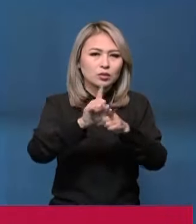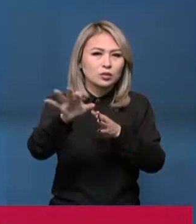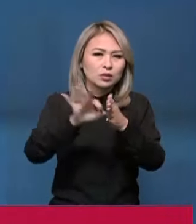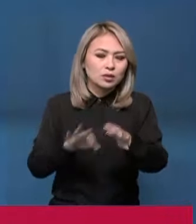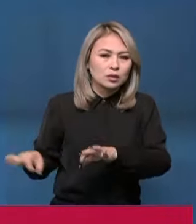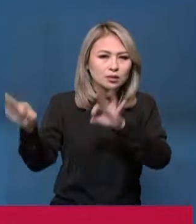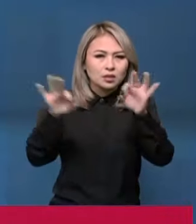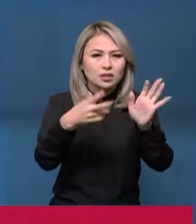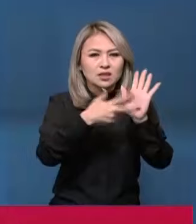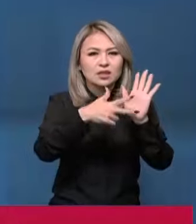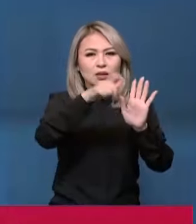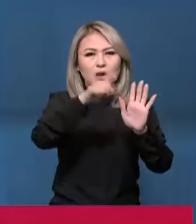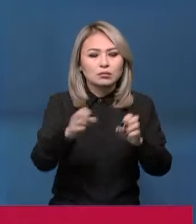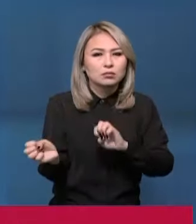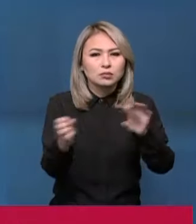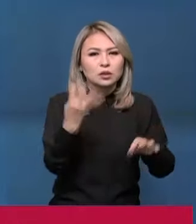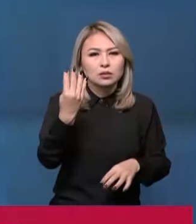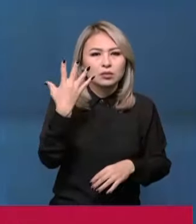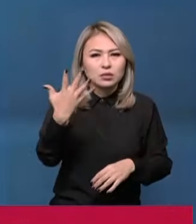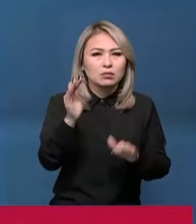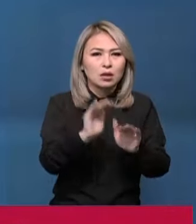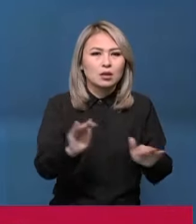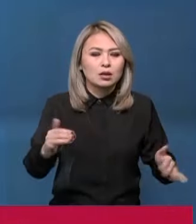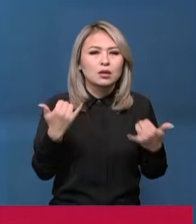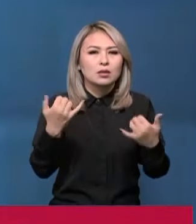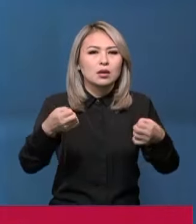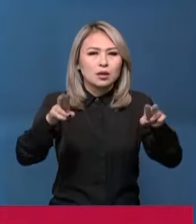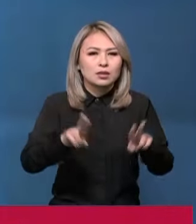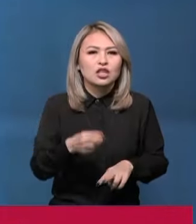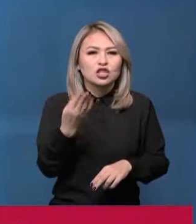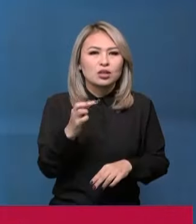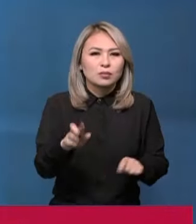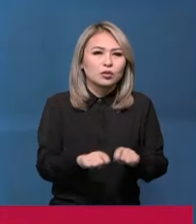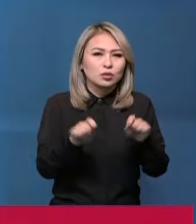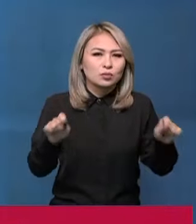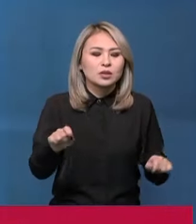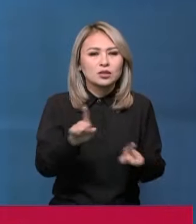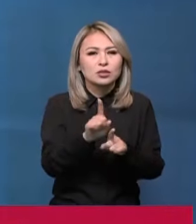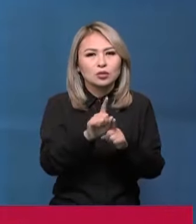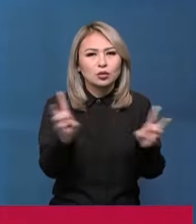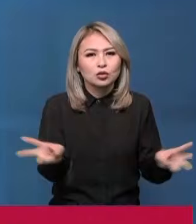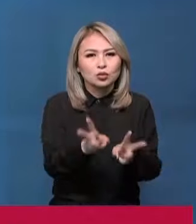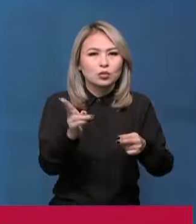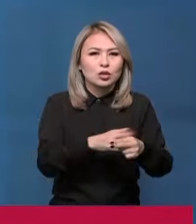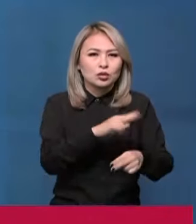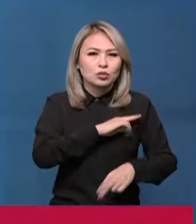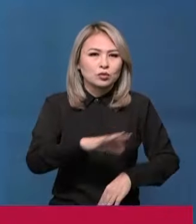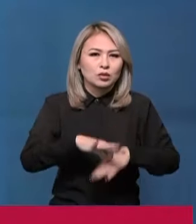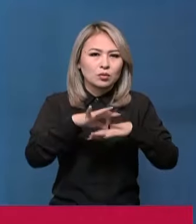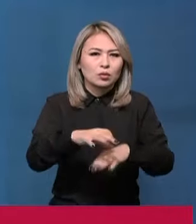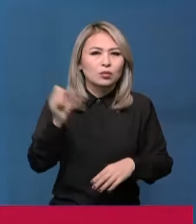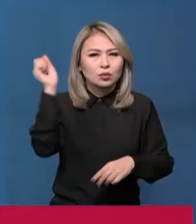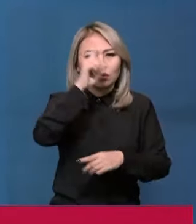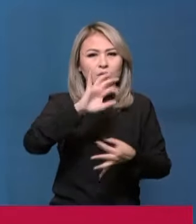жетіп 80 адамды қауіпсіз жерге шығарды. Оның 45-і бала. Қазір арнайы штаб құрылып, қызыл жалынмен күрес жұмыстары жүргізіліп